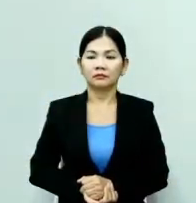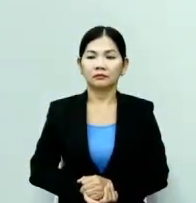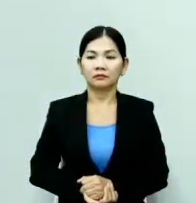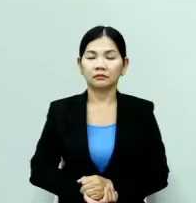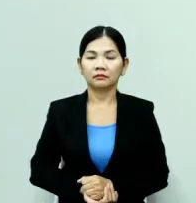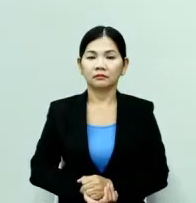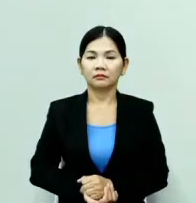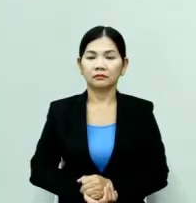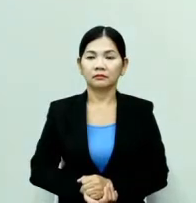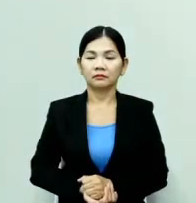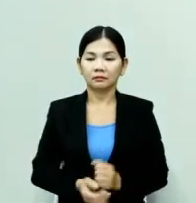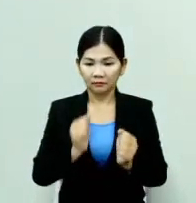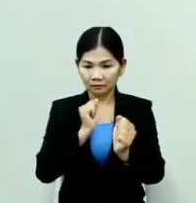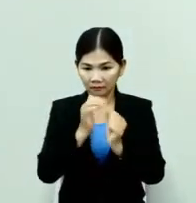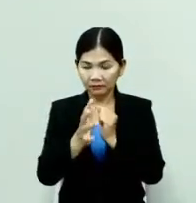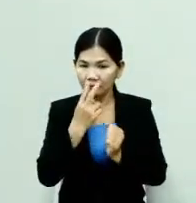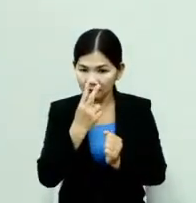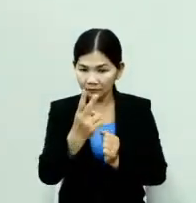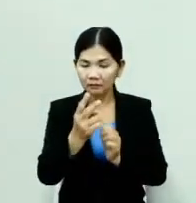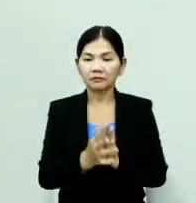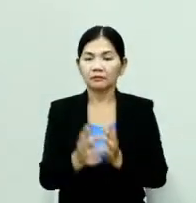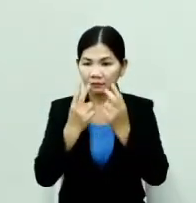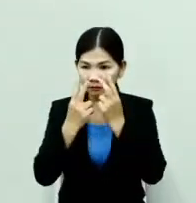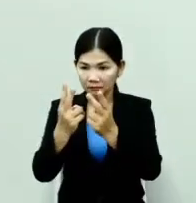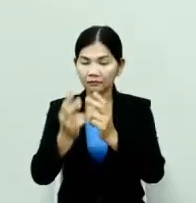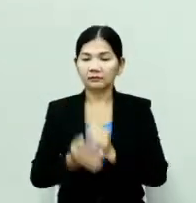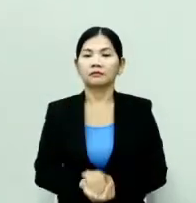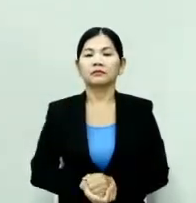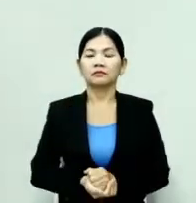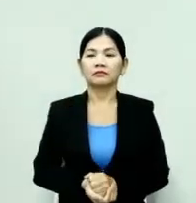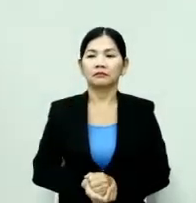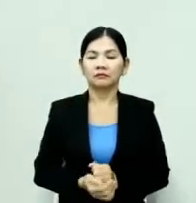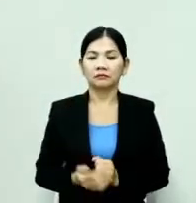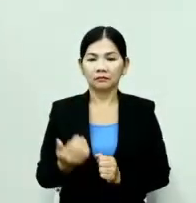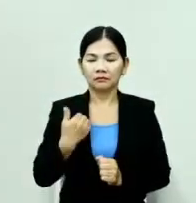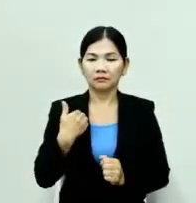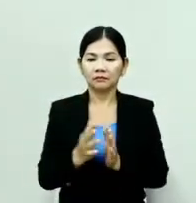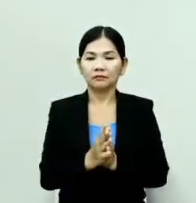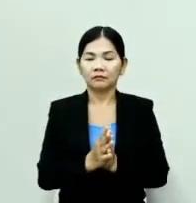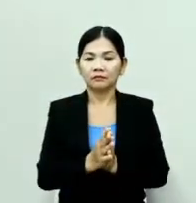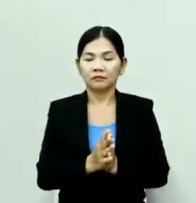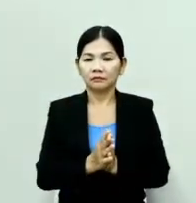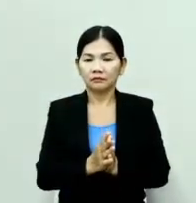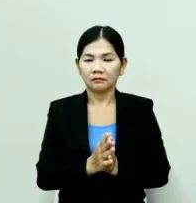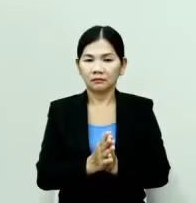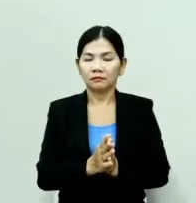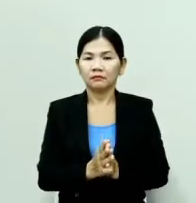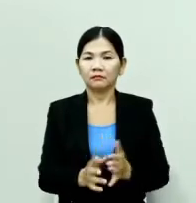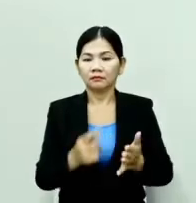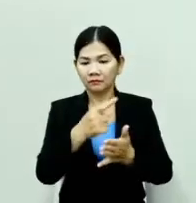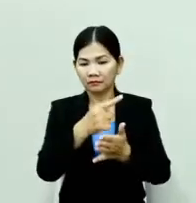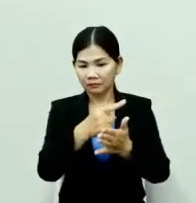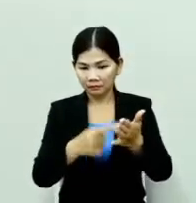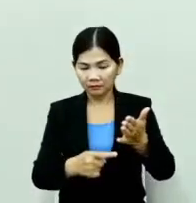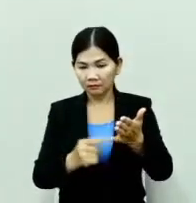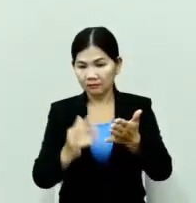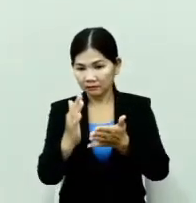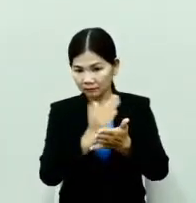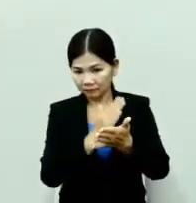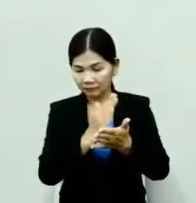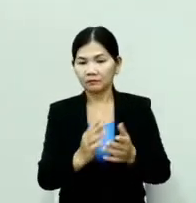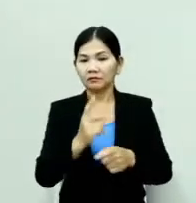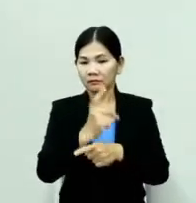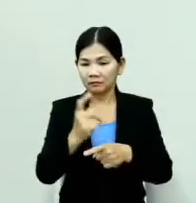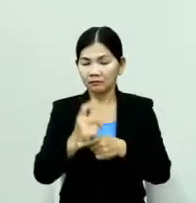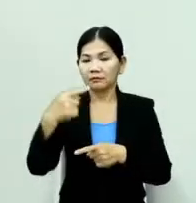តោះអញ្ចឹងអ្នកគ្រូចាប់ផ្ដើមណាកូនចាំមើលសង្កេតមើលទាំងអស់គ្នាតោះអញ្ចឹងអ្នកគ្រូនឹងបង្កត់ចំនួនទាំងពីរនេះត្រឹមខ្ទង់ពាន់ណាកូនចាខ្ទង់ពា